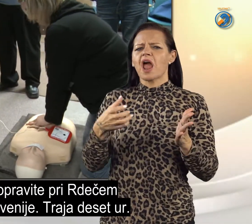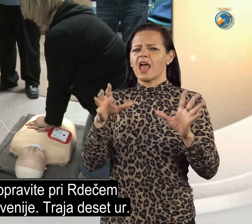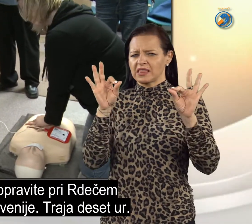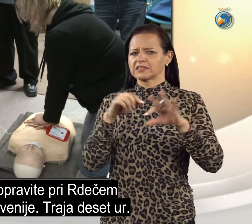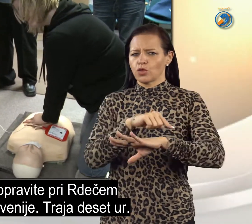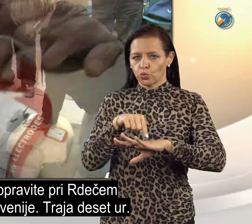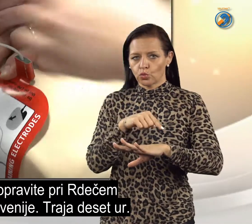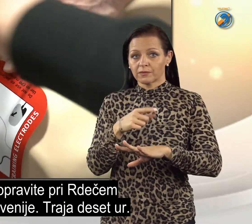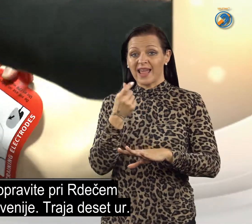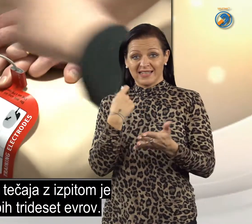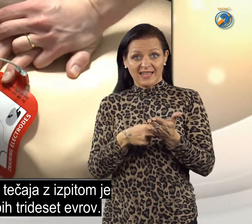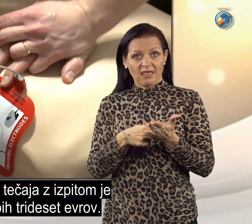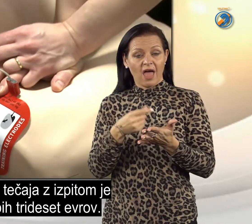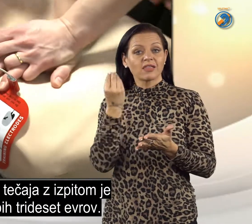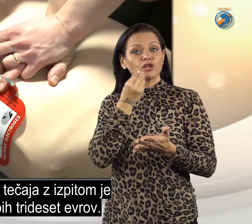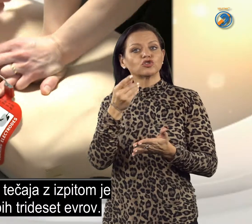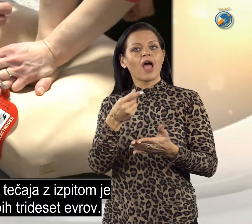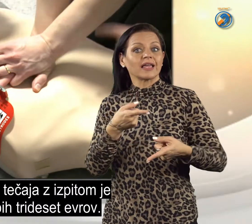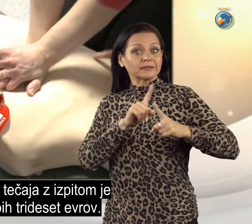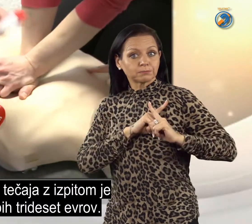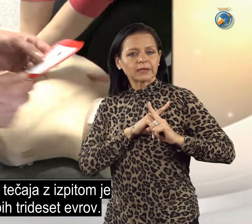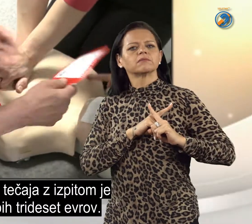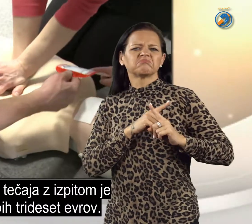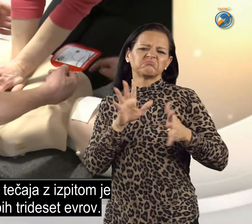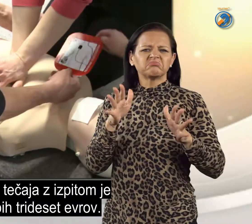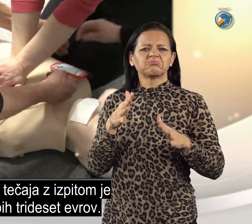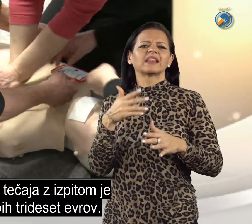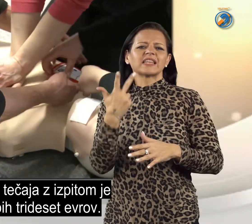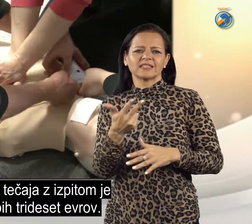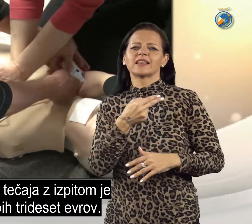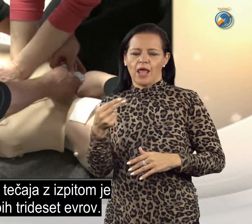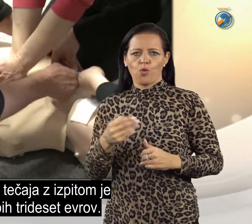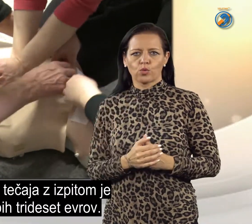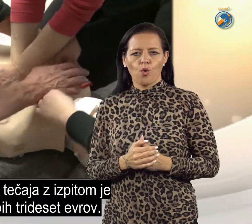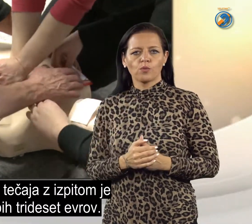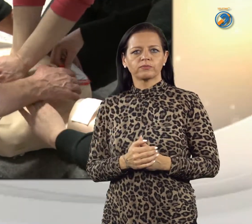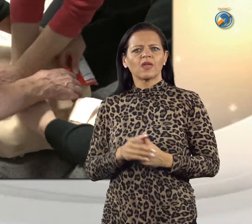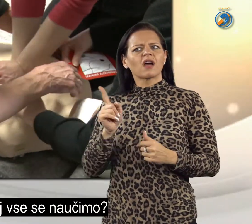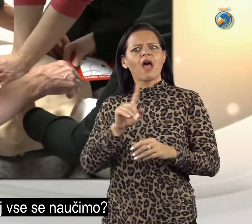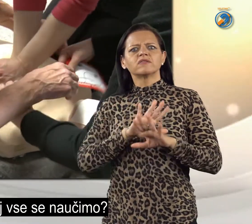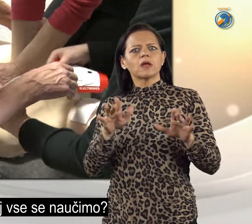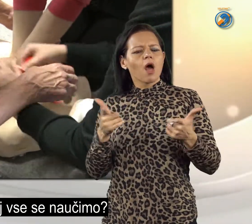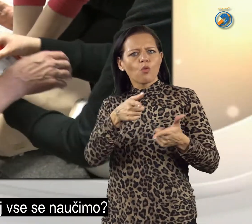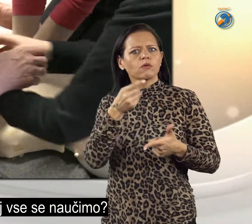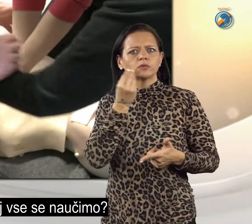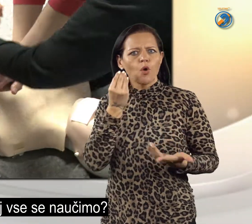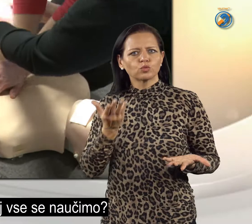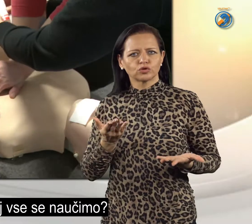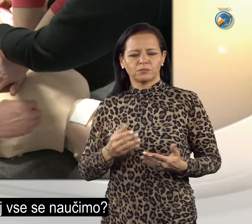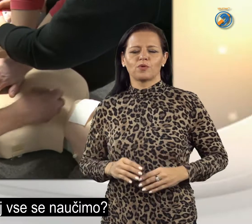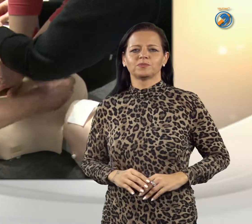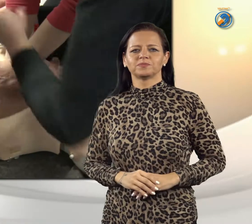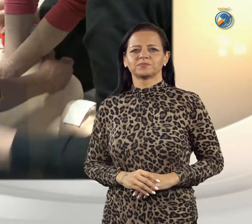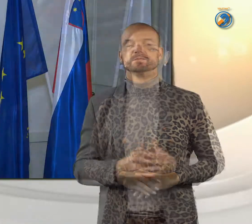Traja 10 ur. Cena tečaja z izpitom je slabih 30 evrov. In kaj vse se